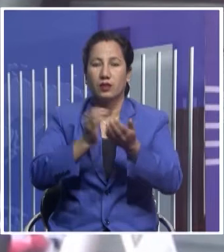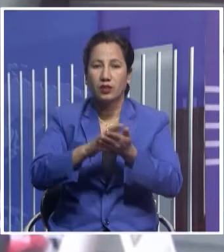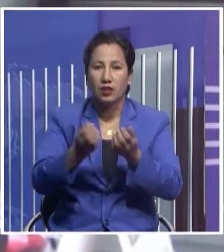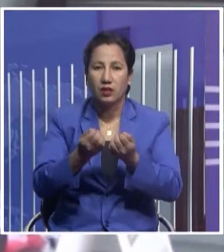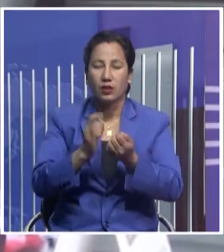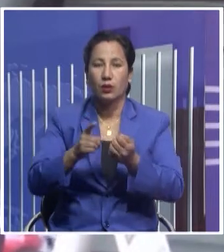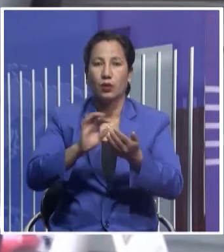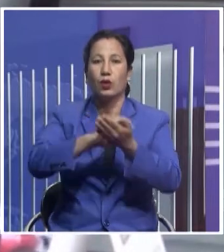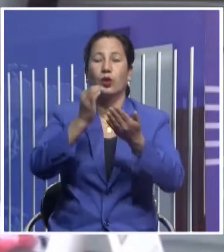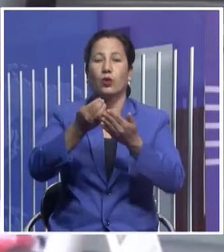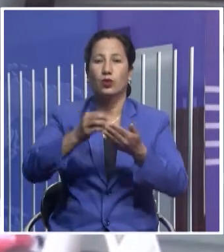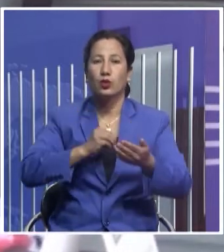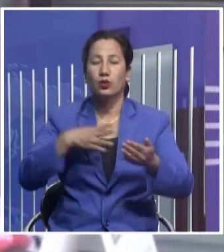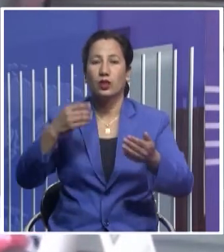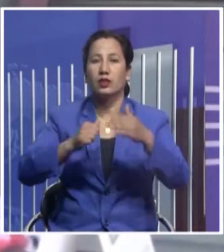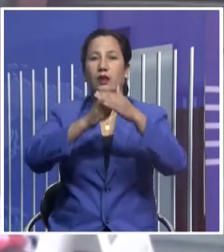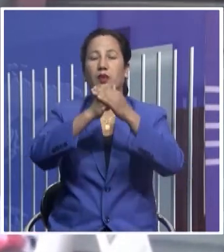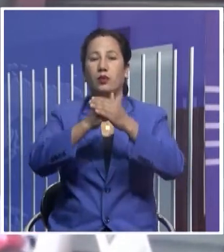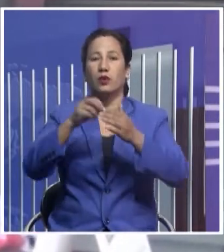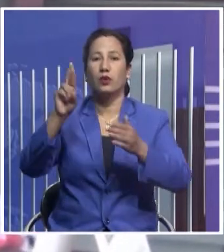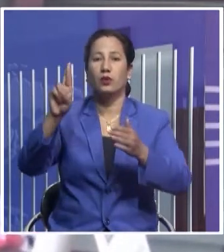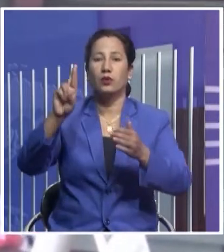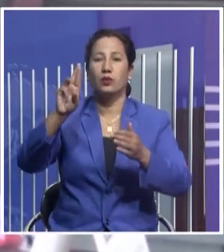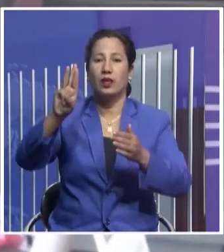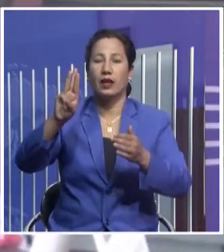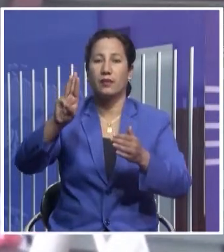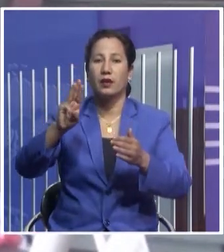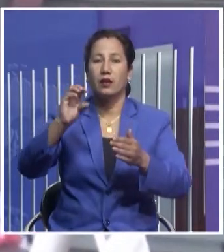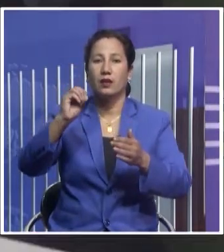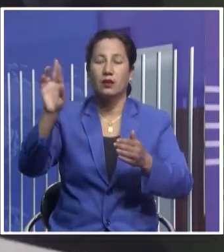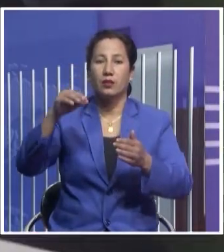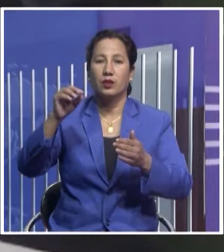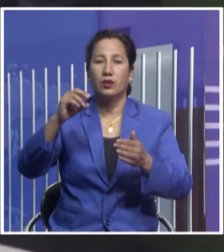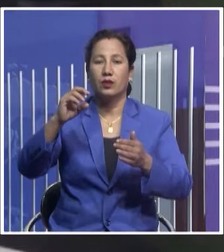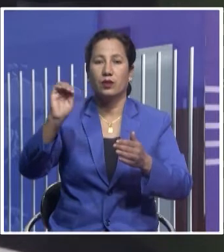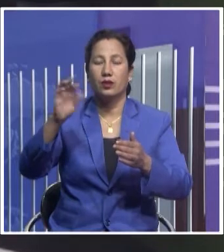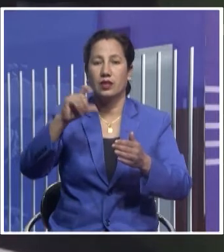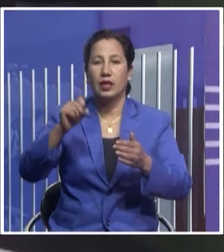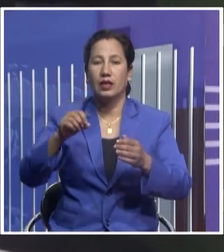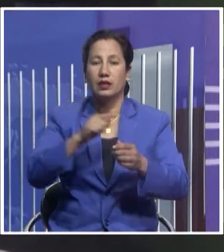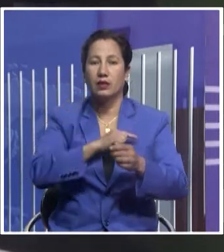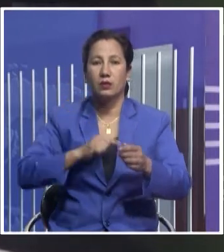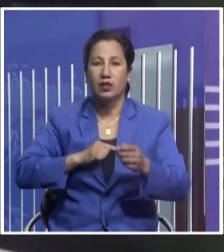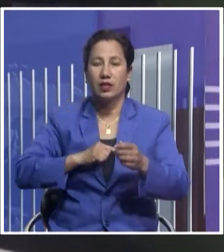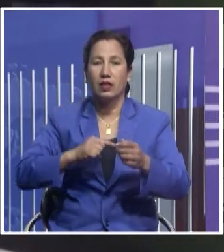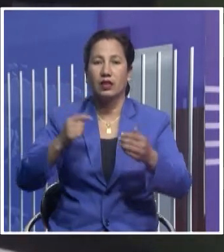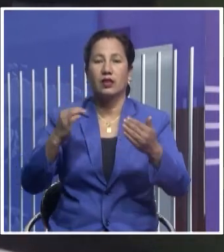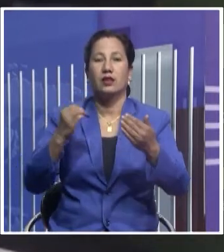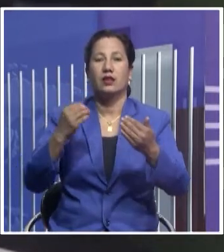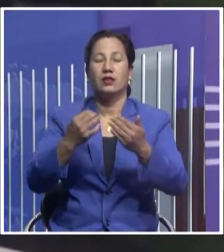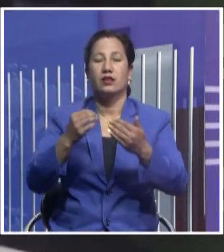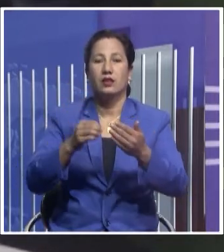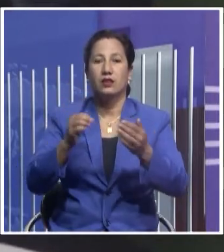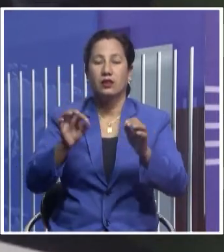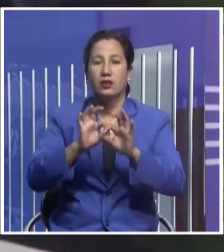हो। कोष सुर्खेतका प्रमुख रामप्रसाद लामिछानेले आम सेवाग्राहीसँगै कर्मचारी संघ संगठन